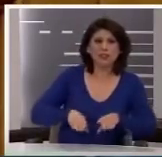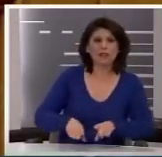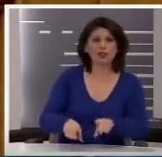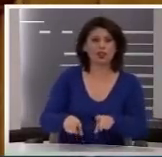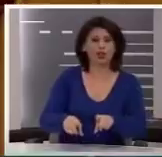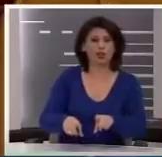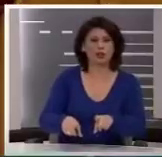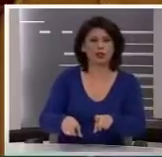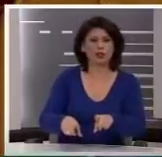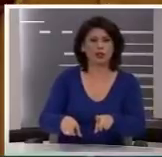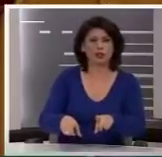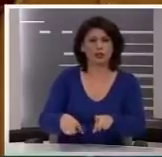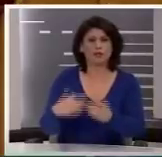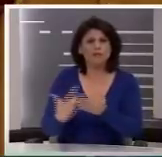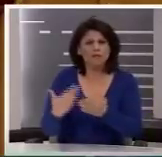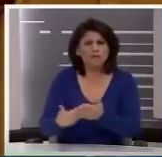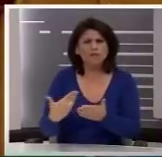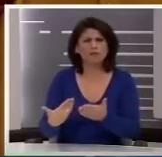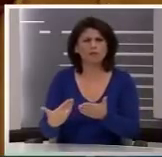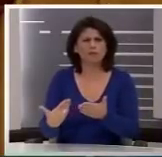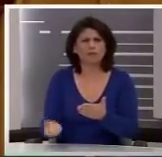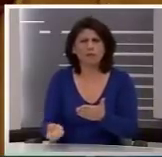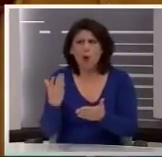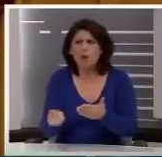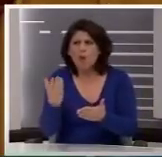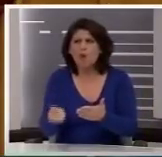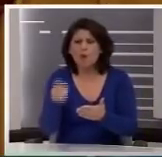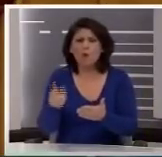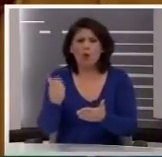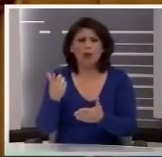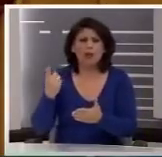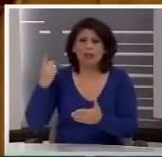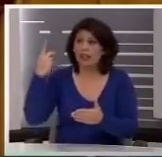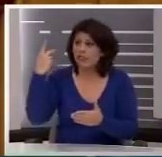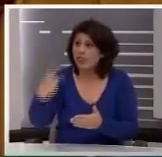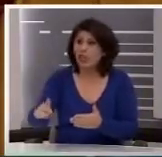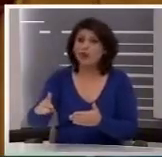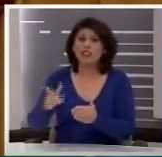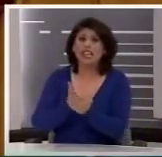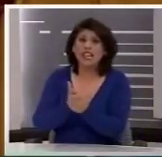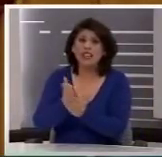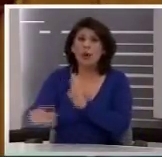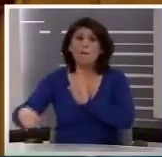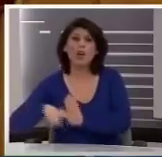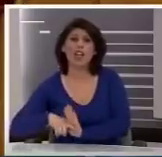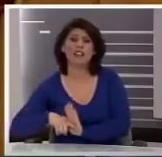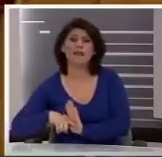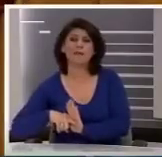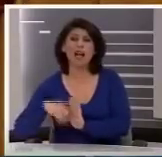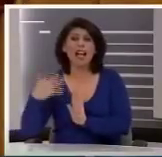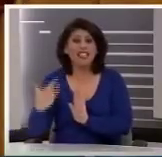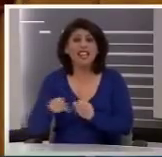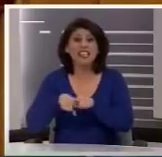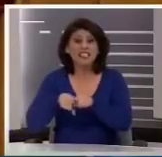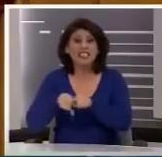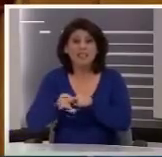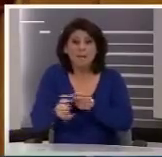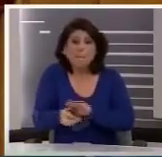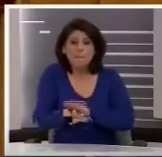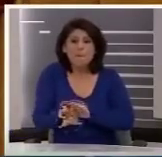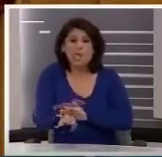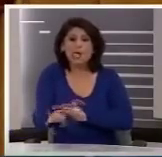έρχονταν τα νέα ντοκουμέντα και οι νέες ειδήσεις από τη Γερμανία για το ειδικό σας ηθικό μειονέκτημα. Και αφορά τις μίζες για το